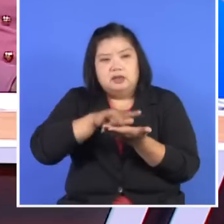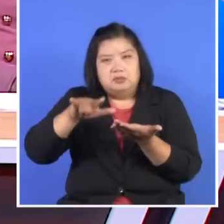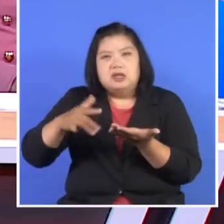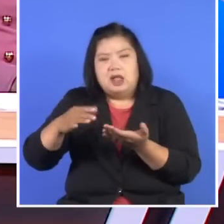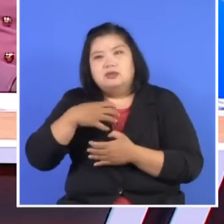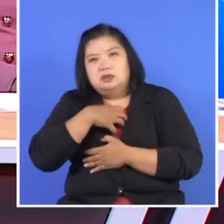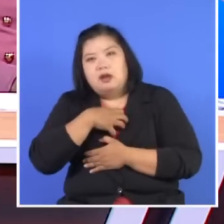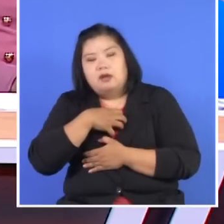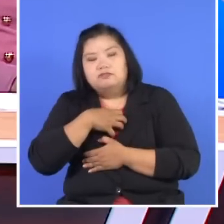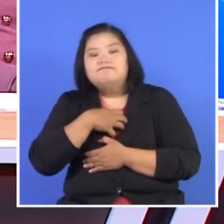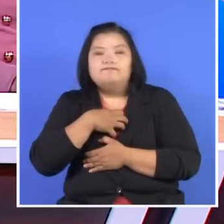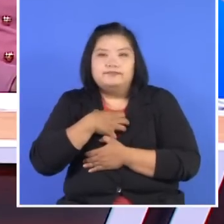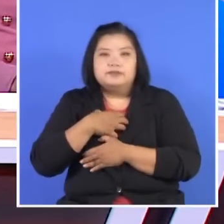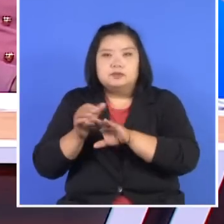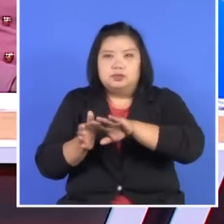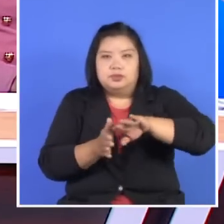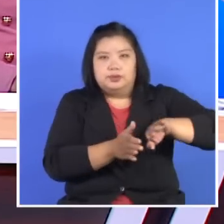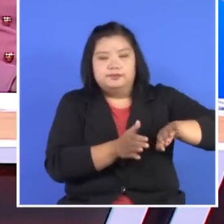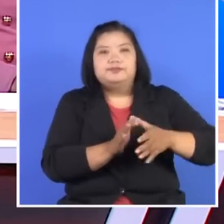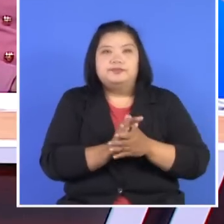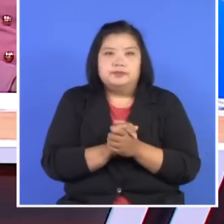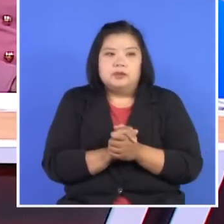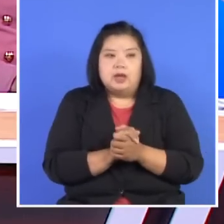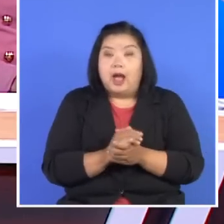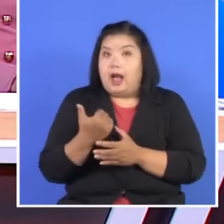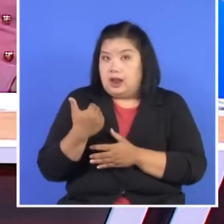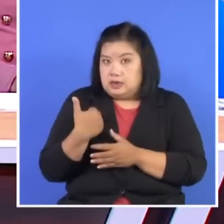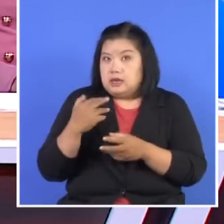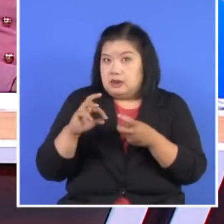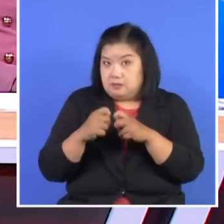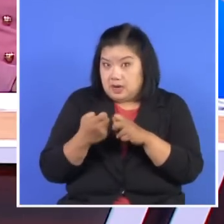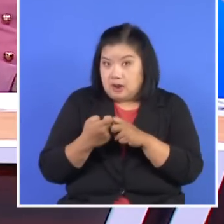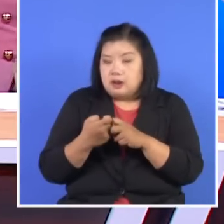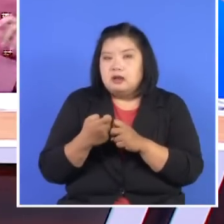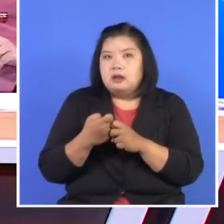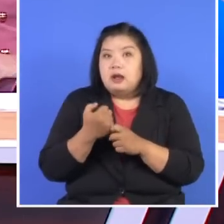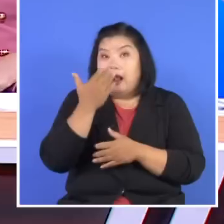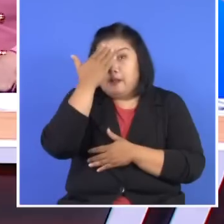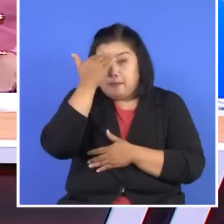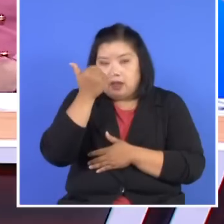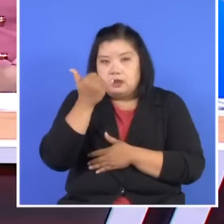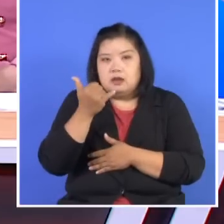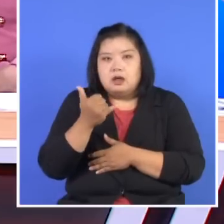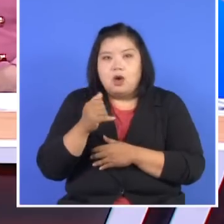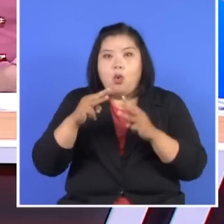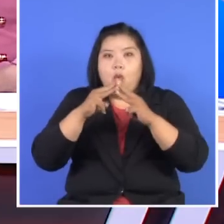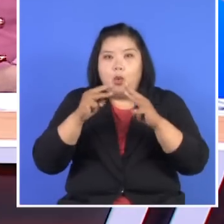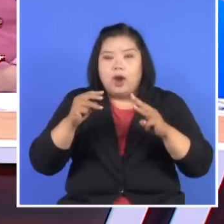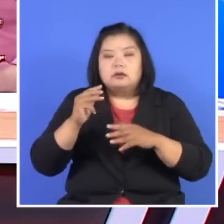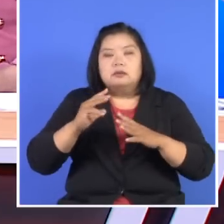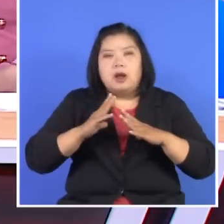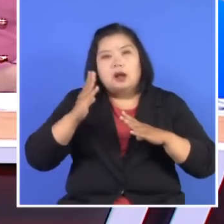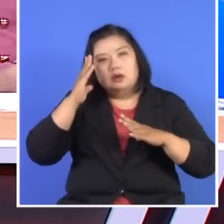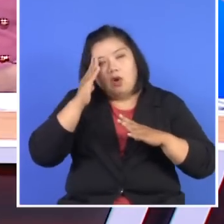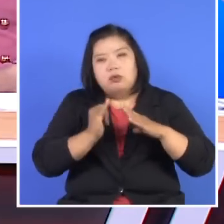ไปดูอีกเรื่องนึงนะคะไอ้เรื่องนี้เนี่ยกินบนเรือนขี้รถบนหลังคาอาศัยหลับนอนวัดกินข้าววัดแต่มาขโ